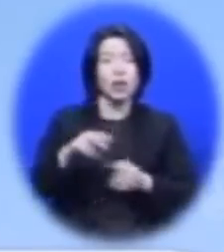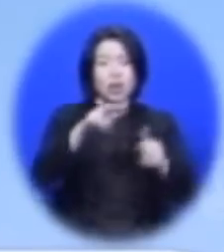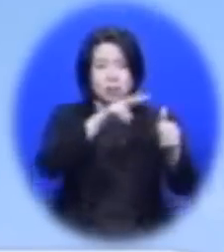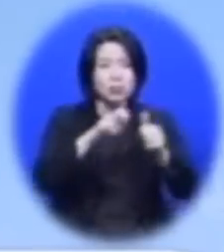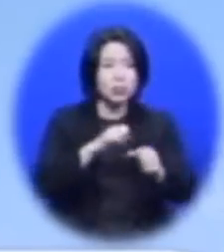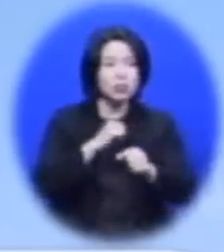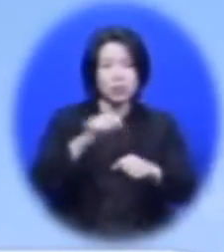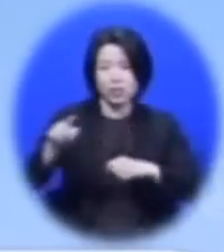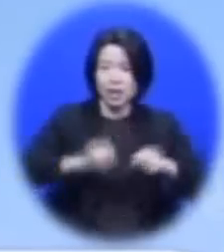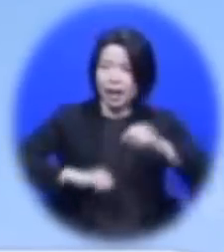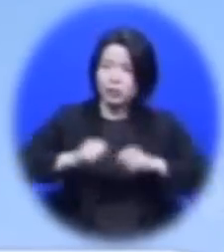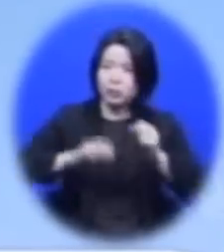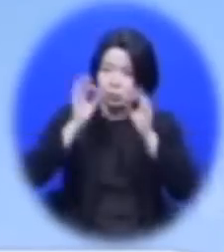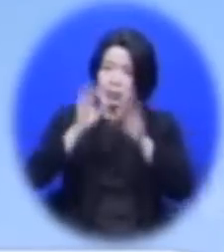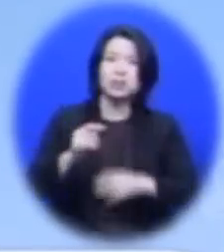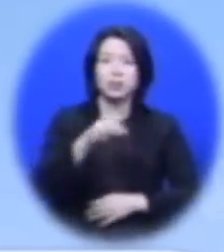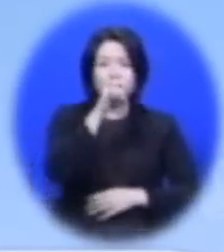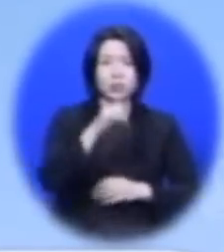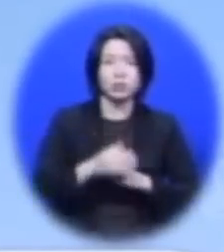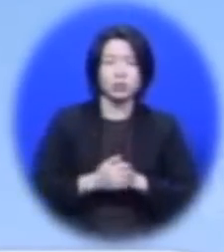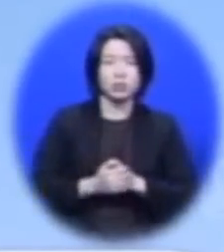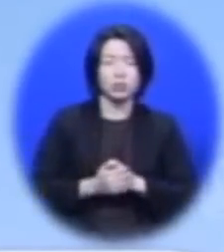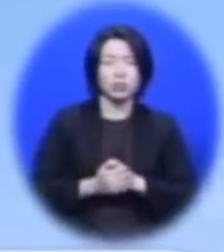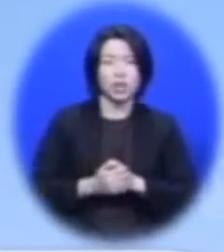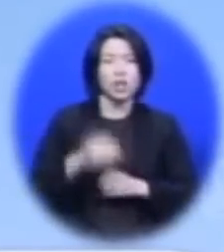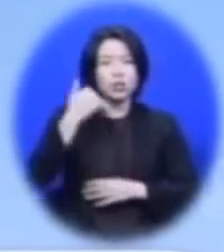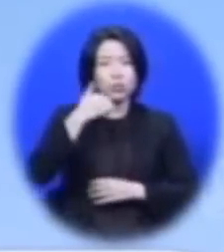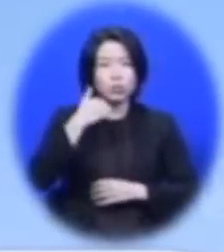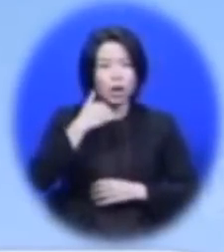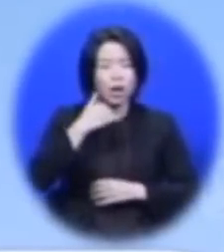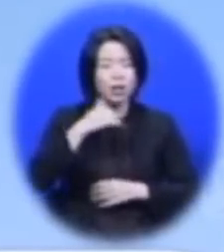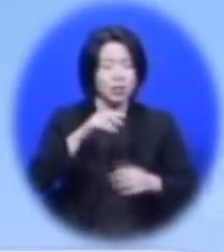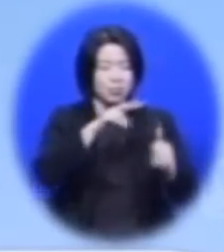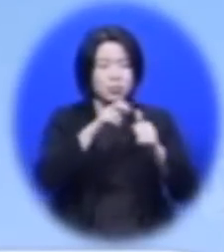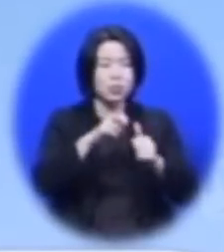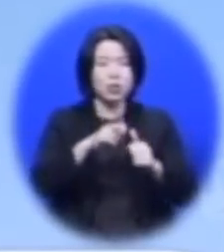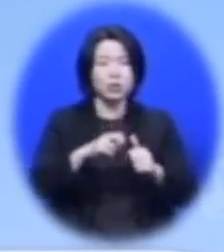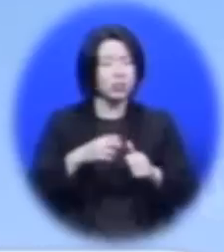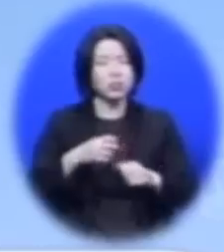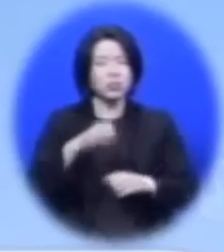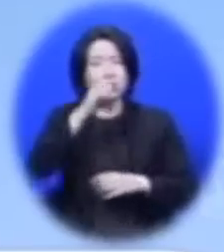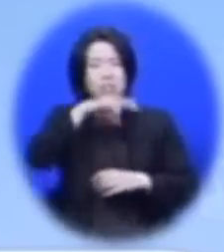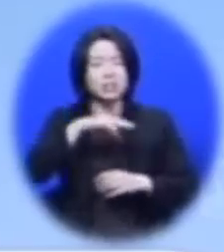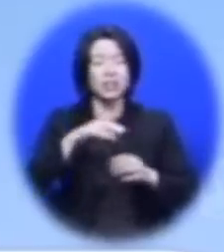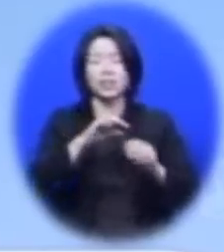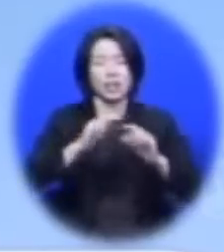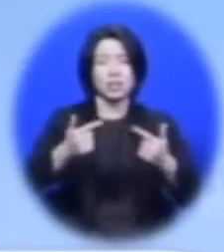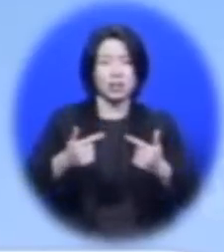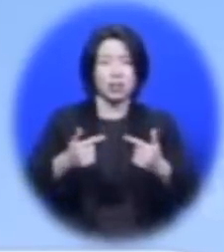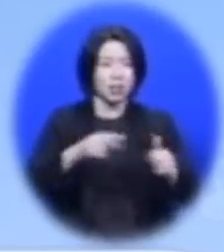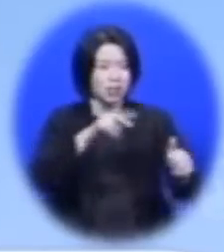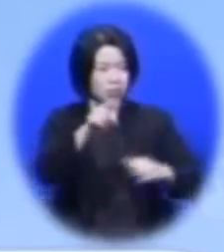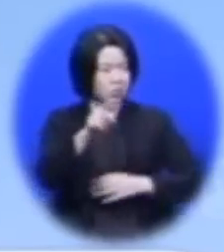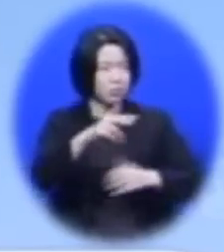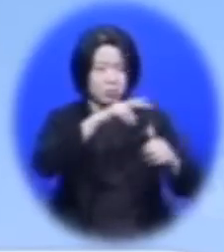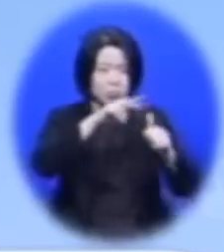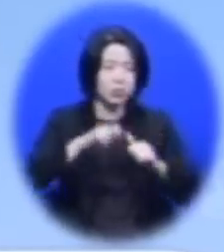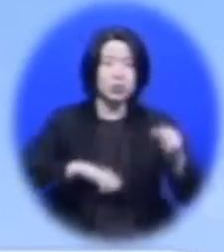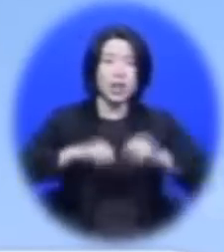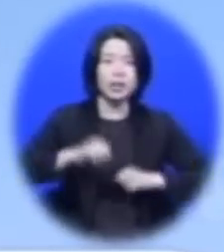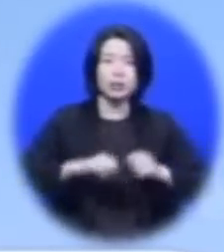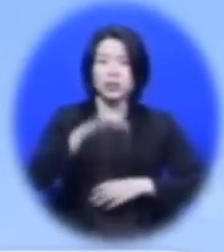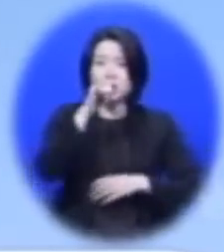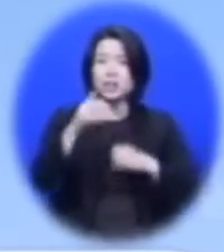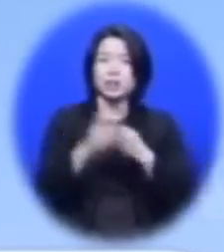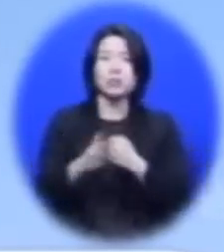짓 하는데 어떡하냐 말이에요. 우리가 누구를 괜히 미워합니까? 아, 미운 짓을 하니까,